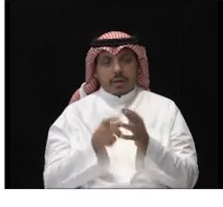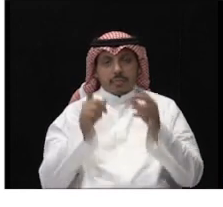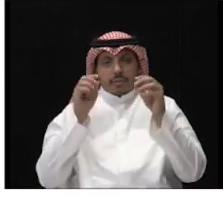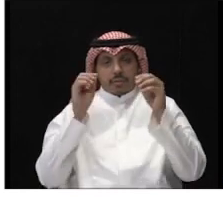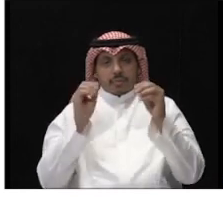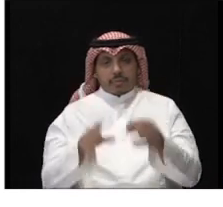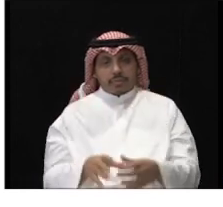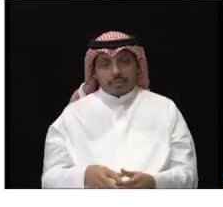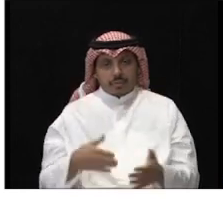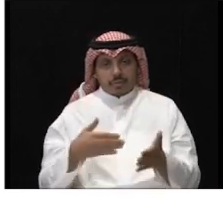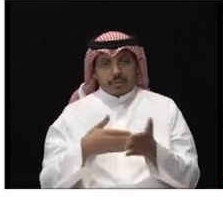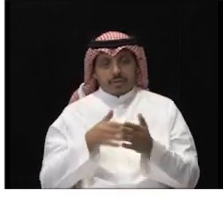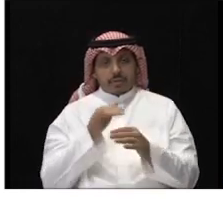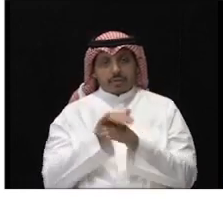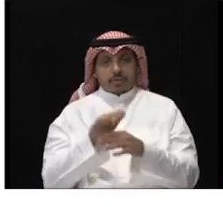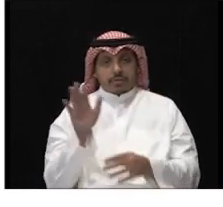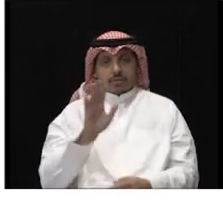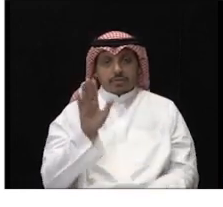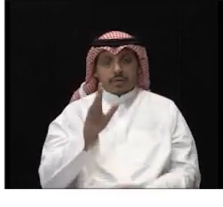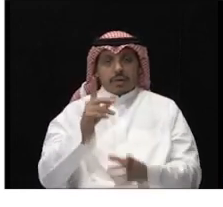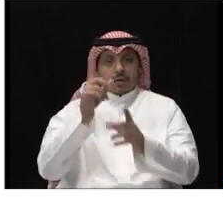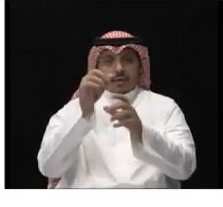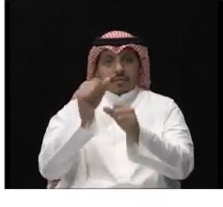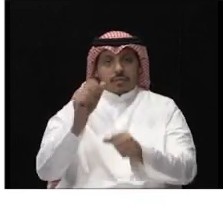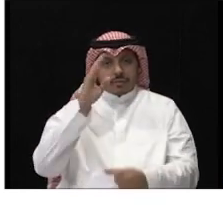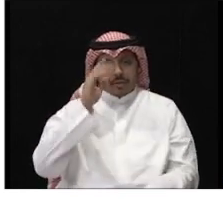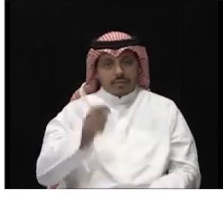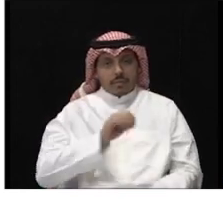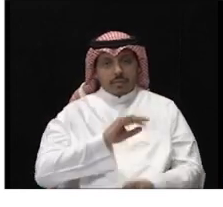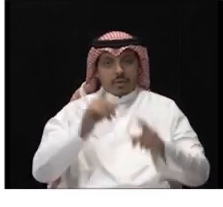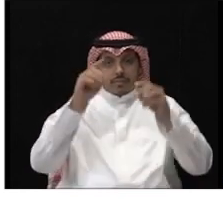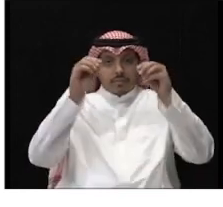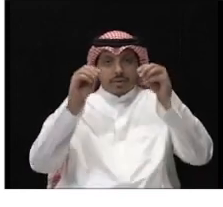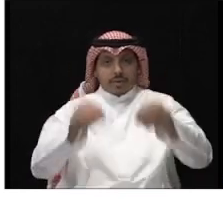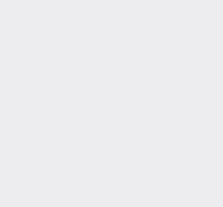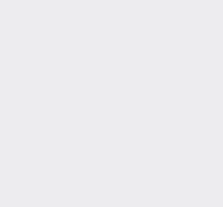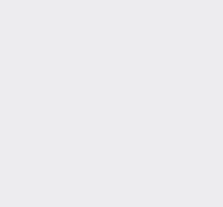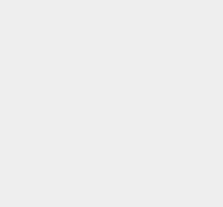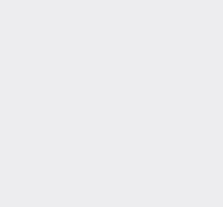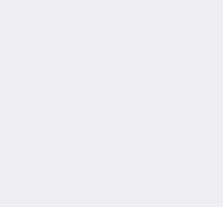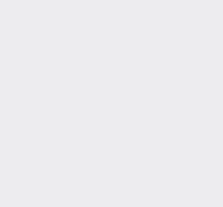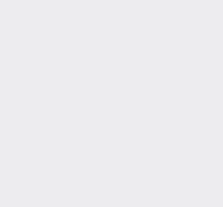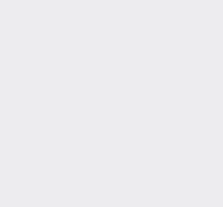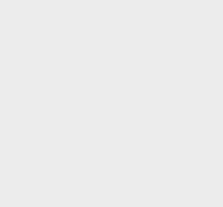وفي الختام أستودعكم الله، والسلام عليكم ورحمة الله وبركاته.